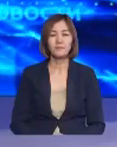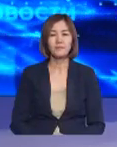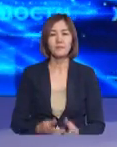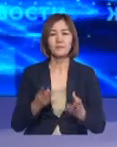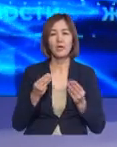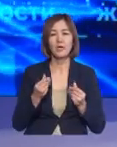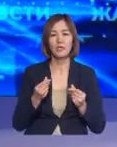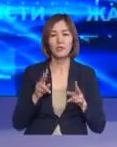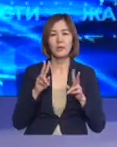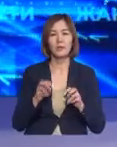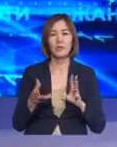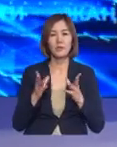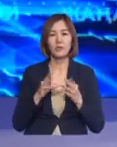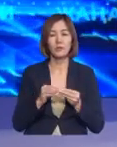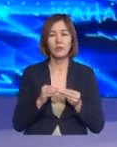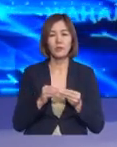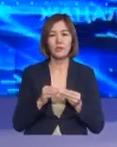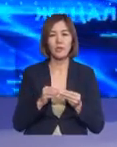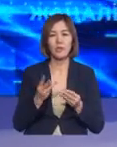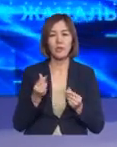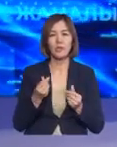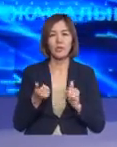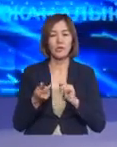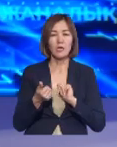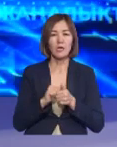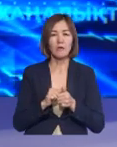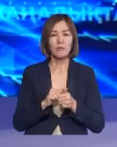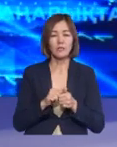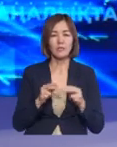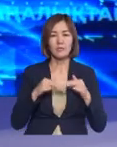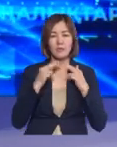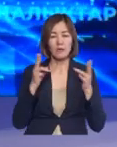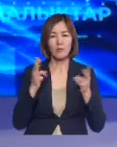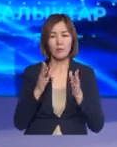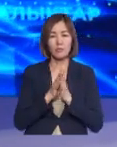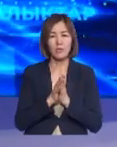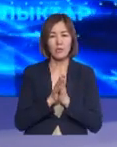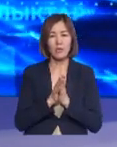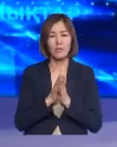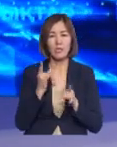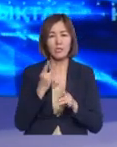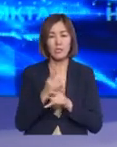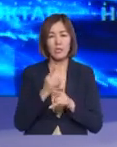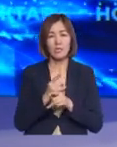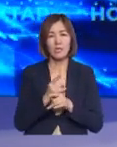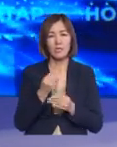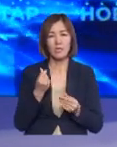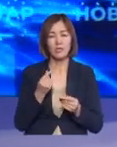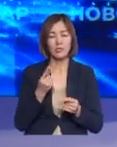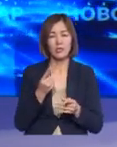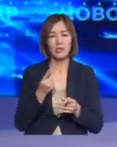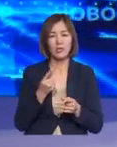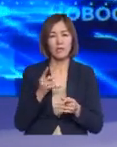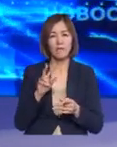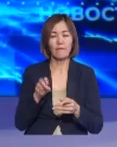Қаржылық мониторинг агенттігі ел азаматтарын валюта айырбастауда аса қырағы болуға шақырады. Мамандар жалған шетел валютасын өткізу фактілерінің